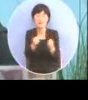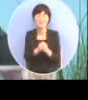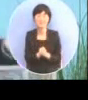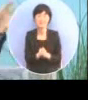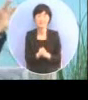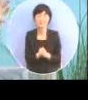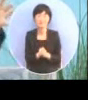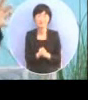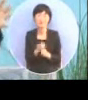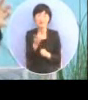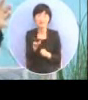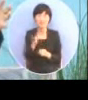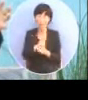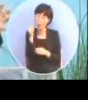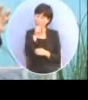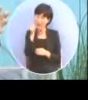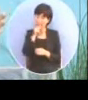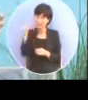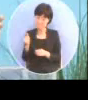nuôi mèo.